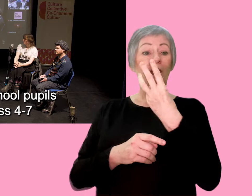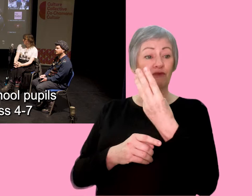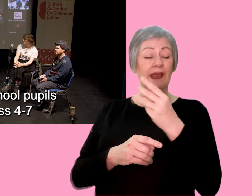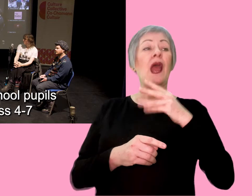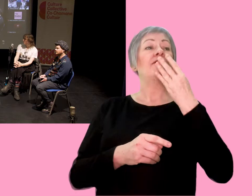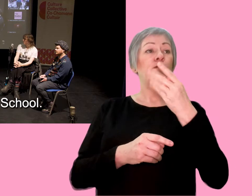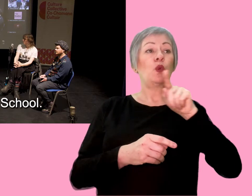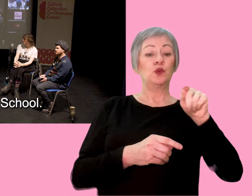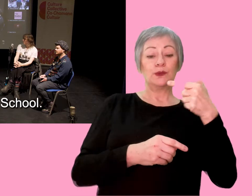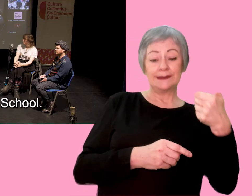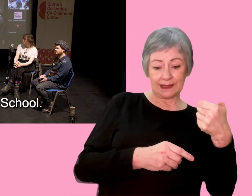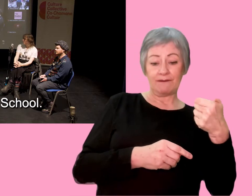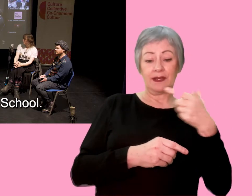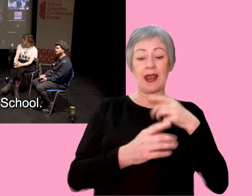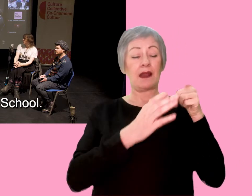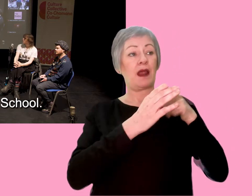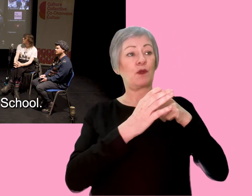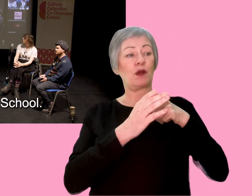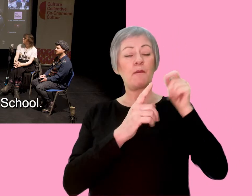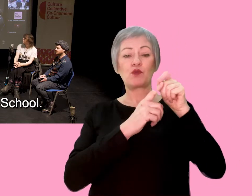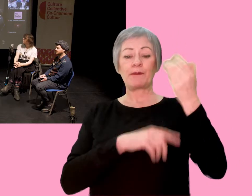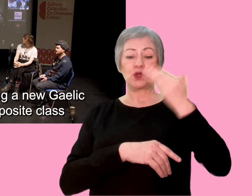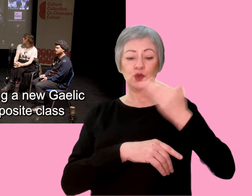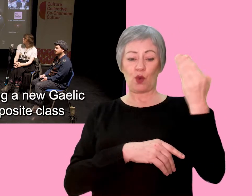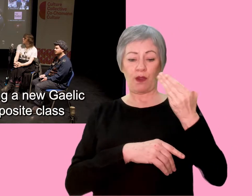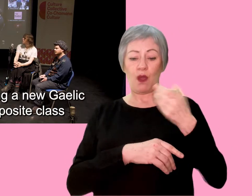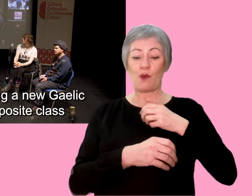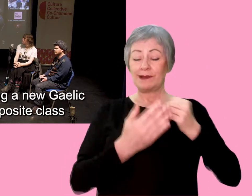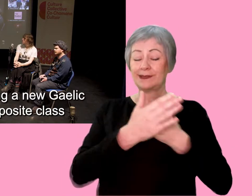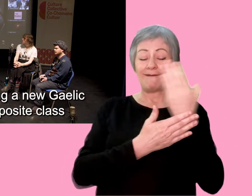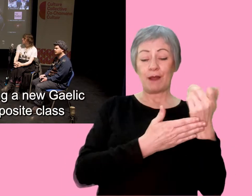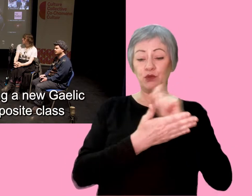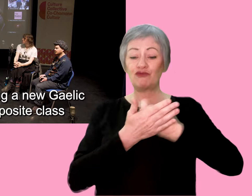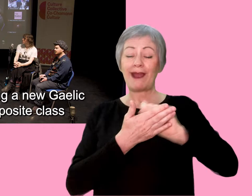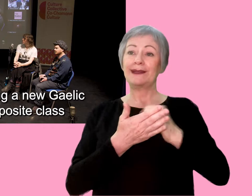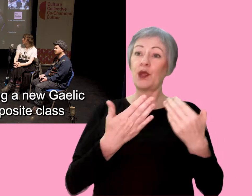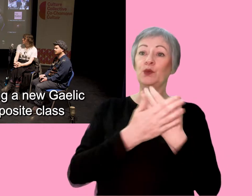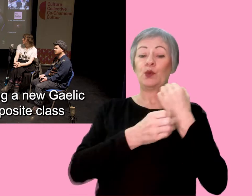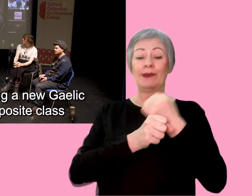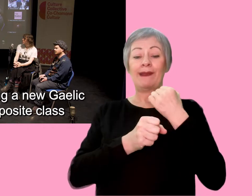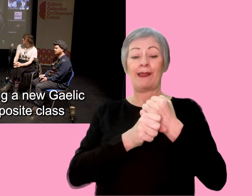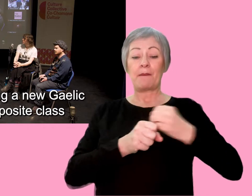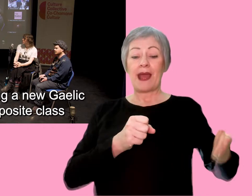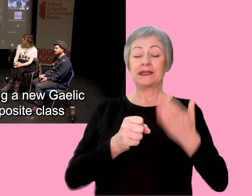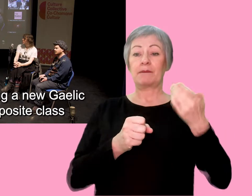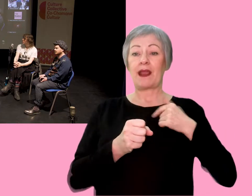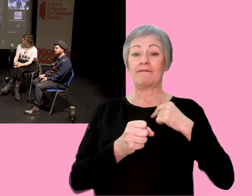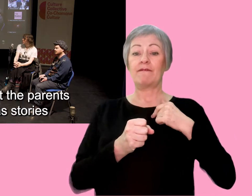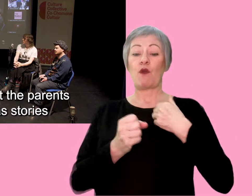agus klas 4 gesjeach om het bunskal gariko. Ha je schrijven pantomime as oer zo'n gach